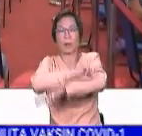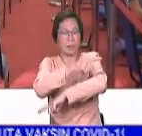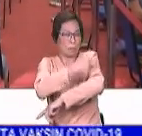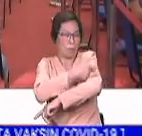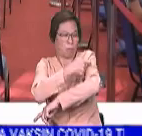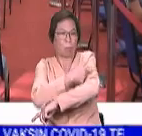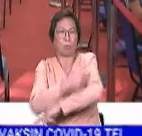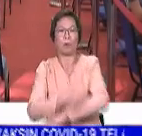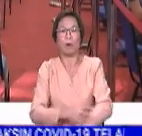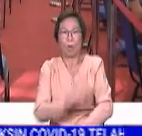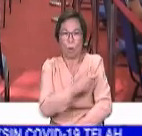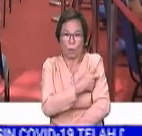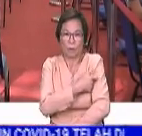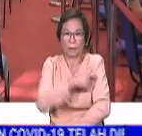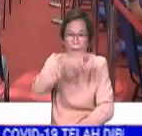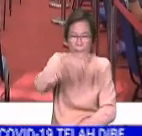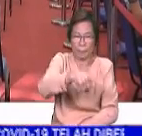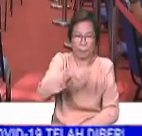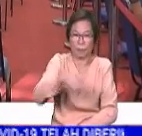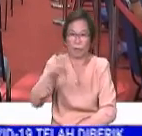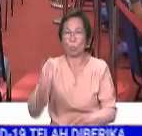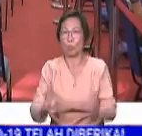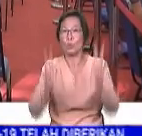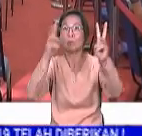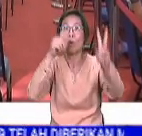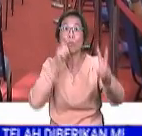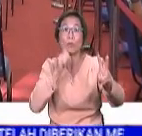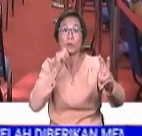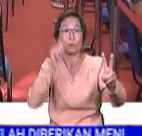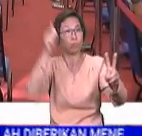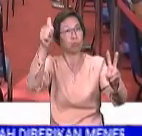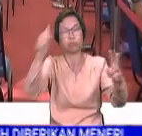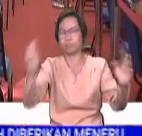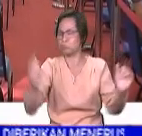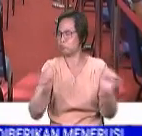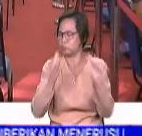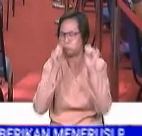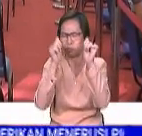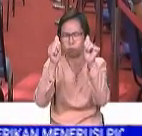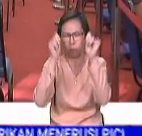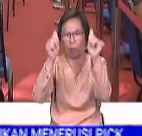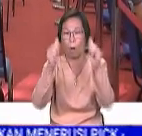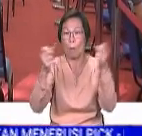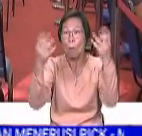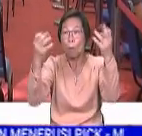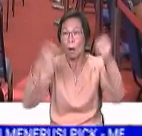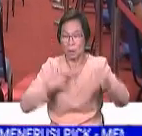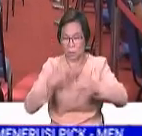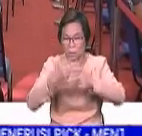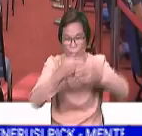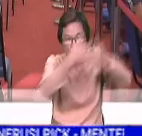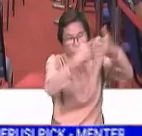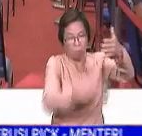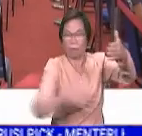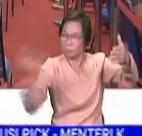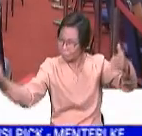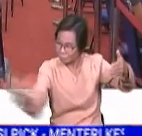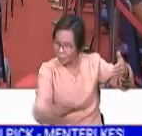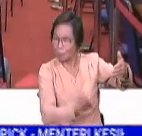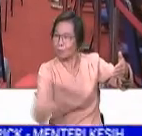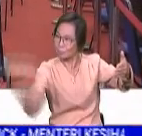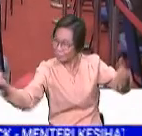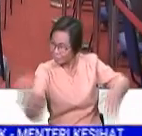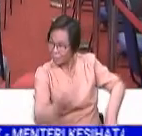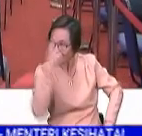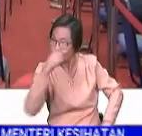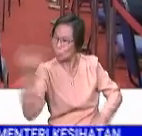vaksinasi untuk di pipi Bisma wanita nih memang amat mengalahkan memang ramai yang telah kita senaraikan hadir untuk mendapatkan